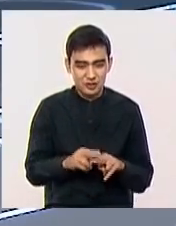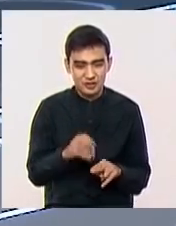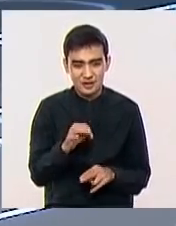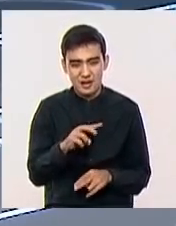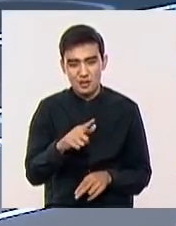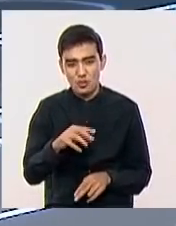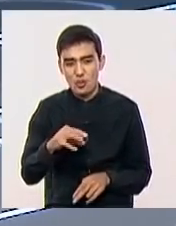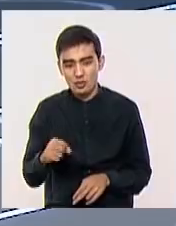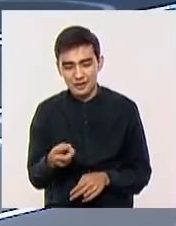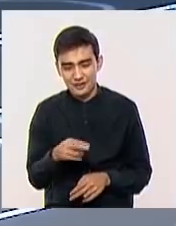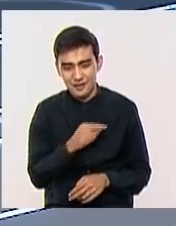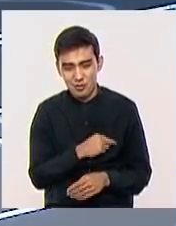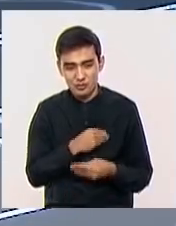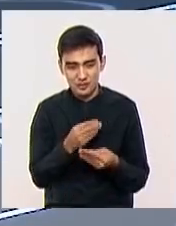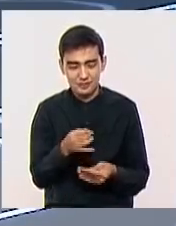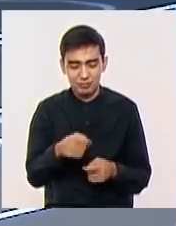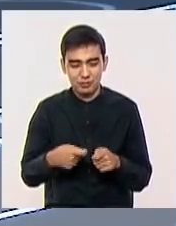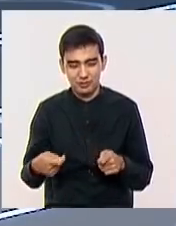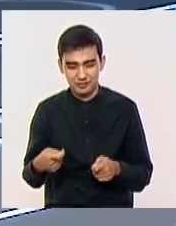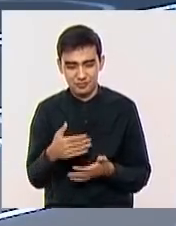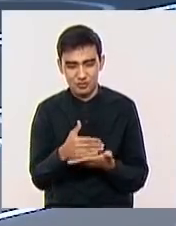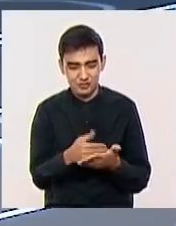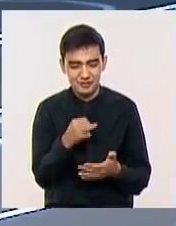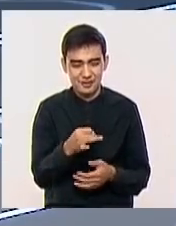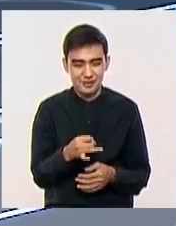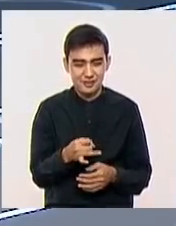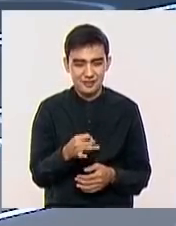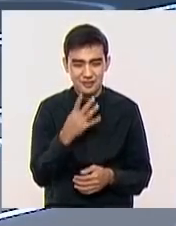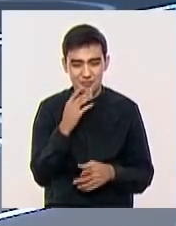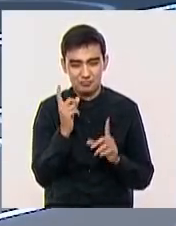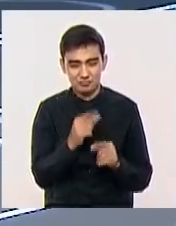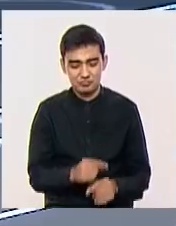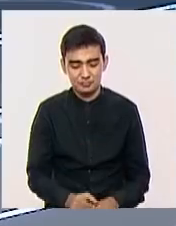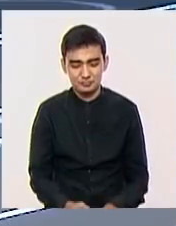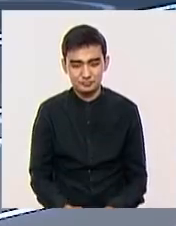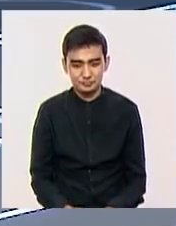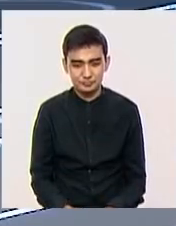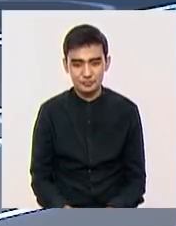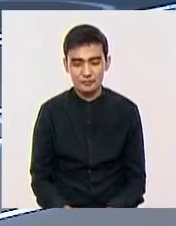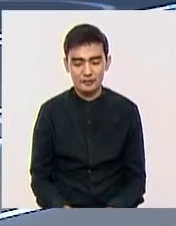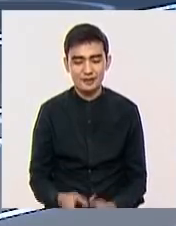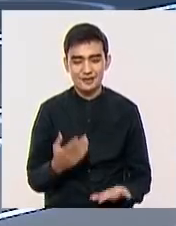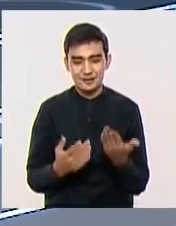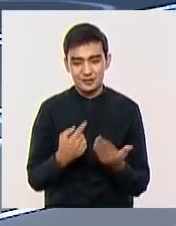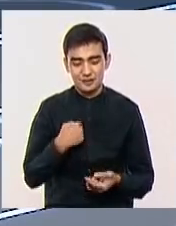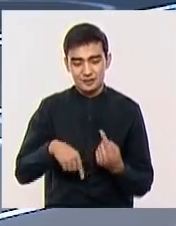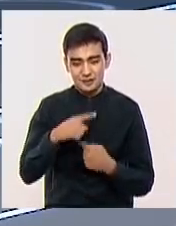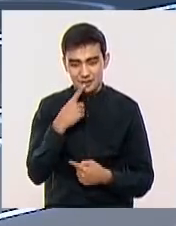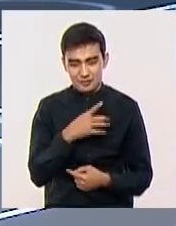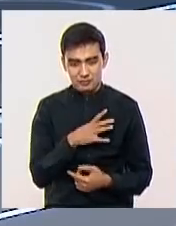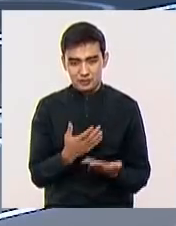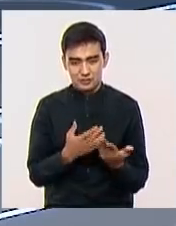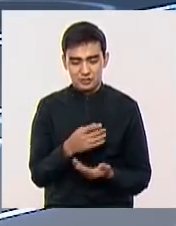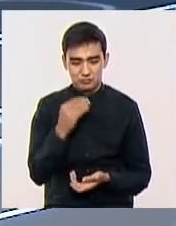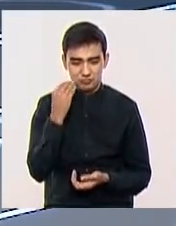льгот для их работодателей замедлить процесс оттока кадров за рубеж? Но опять же, если мы говорим о